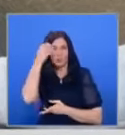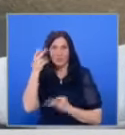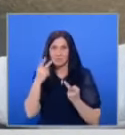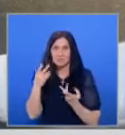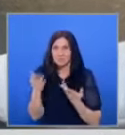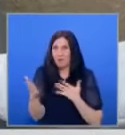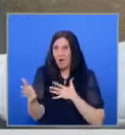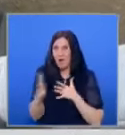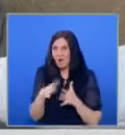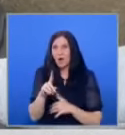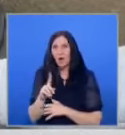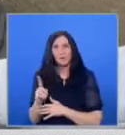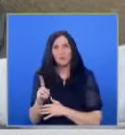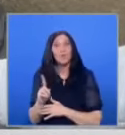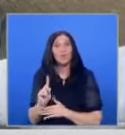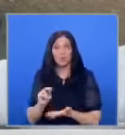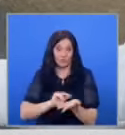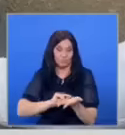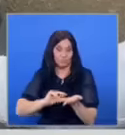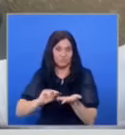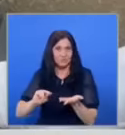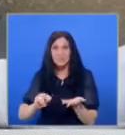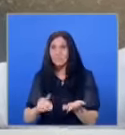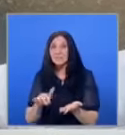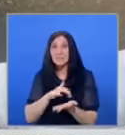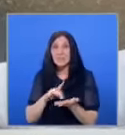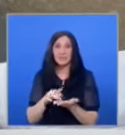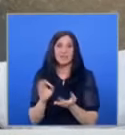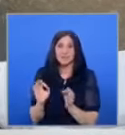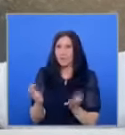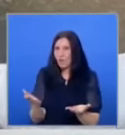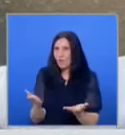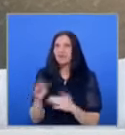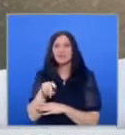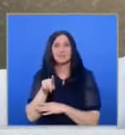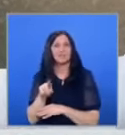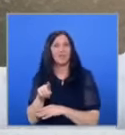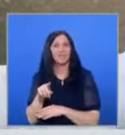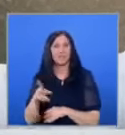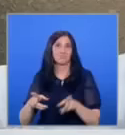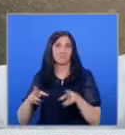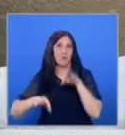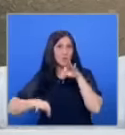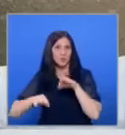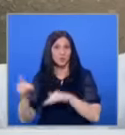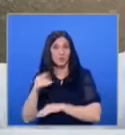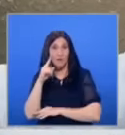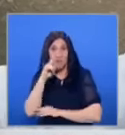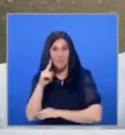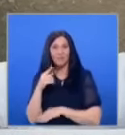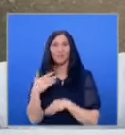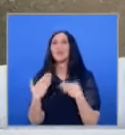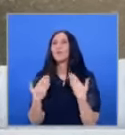които са такова, но ги водят тук на адрес, на такова, и след това гласуват. Идва момента,